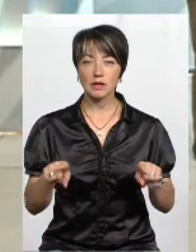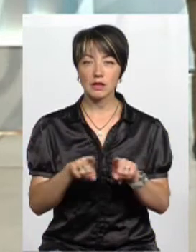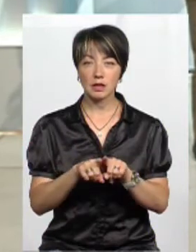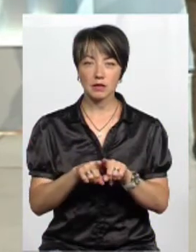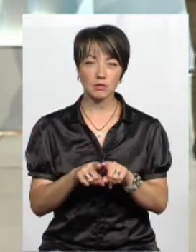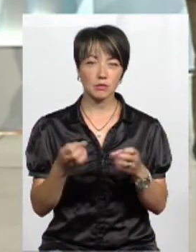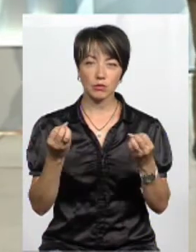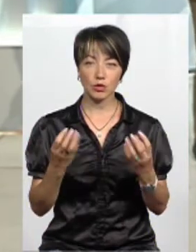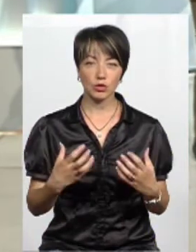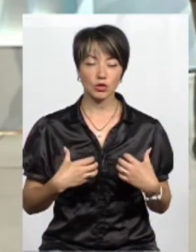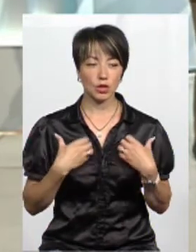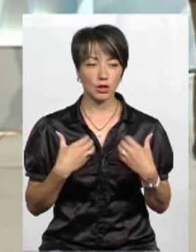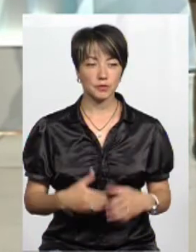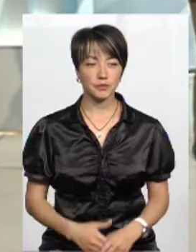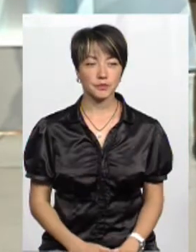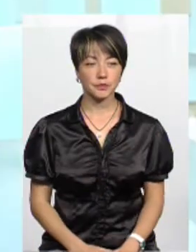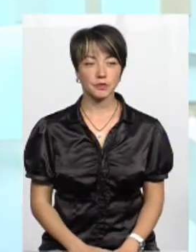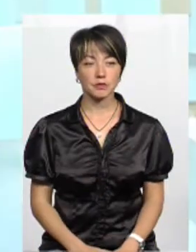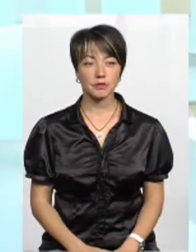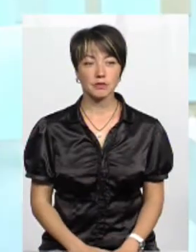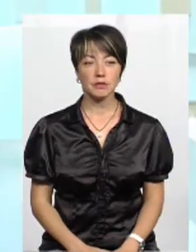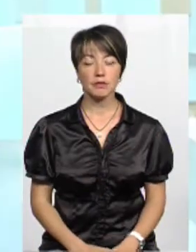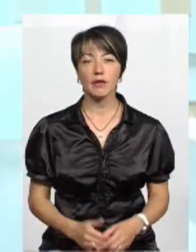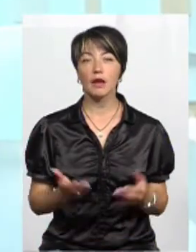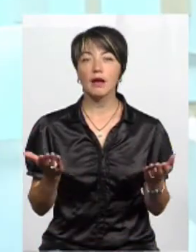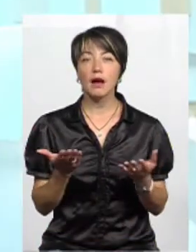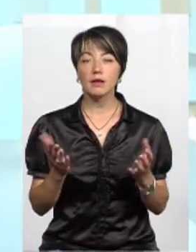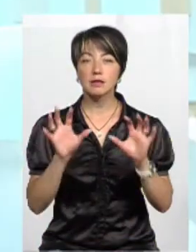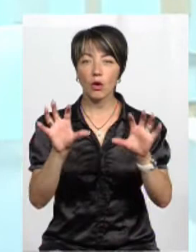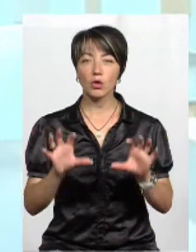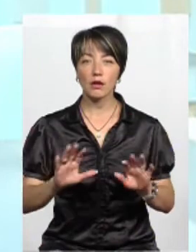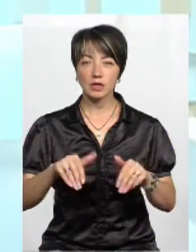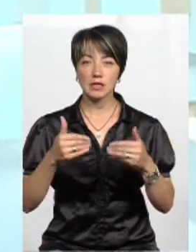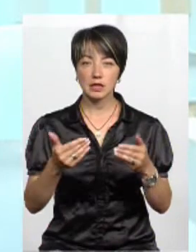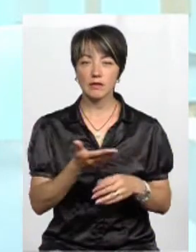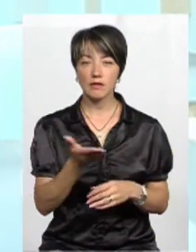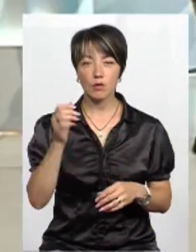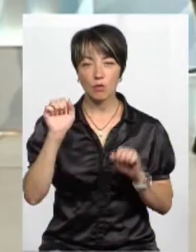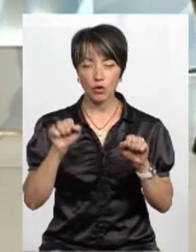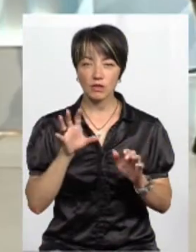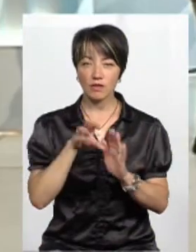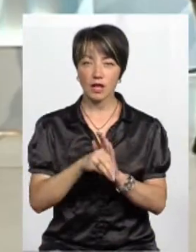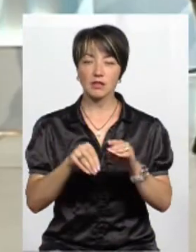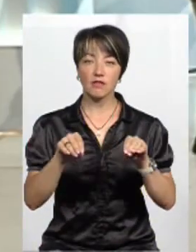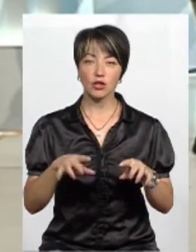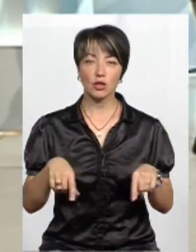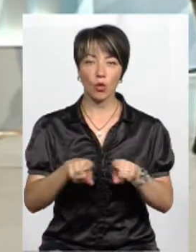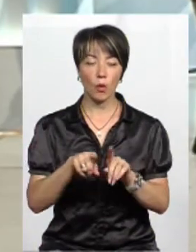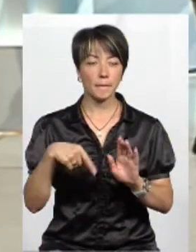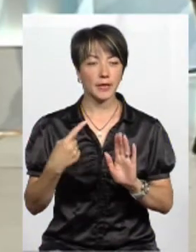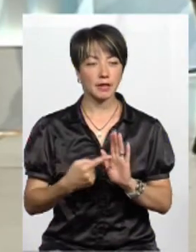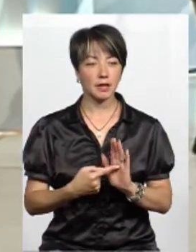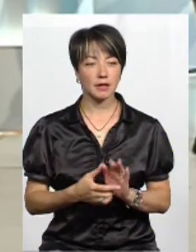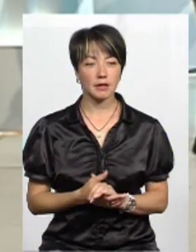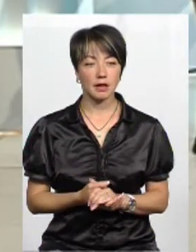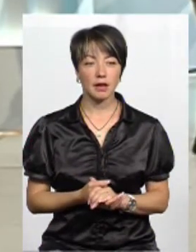світлами, ну це просто страх і жах. А от які все ж таки законодавчі ініціативи ви можете внести для вирішення такого питання? Ну,